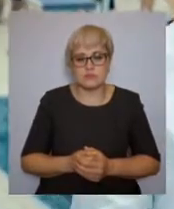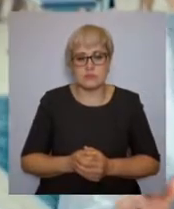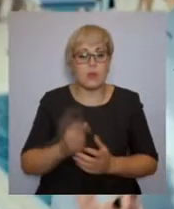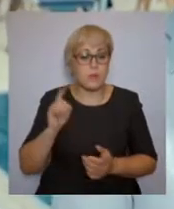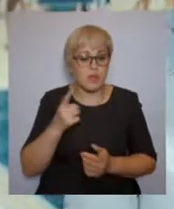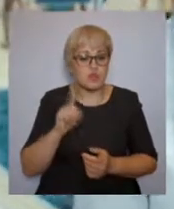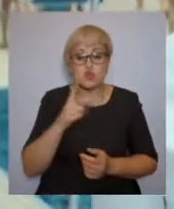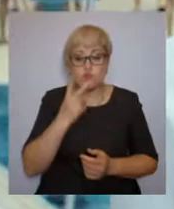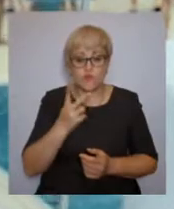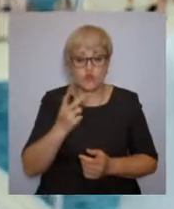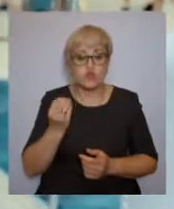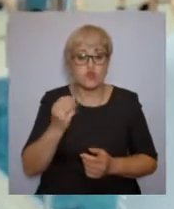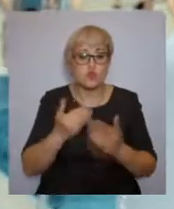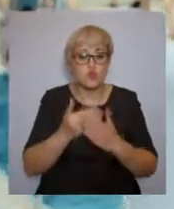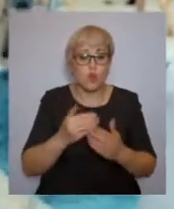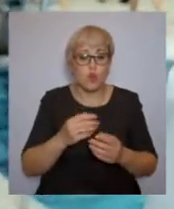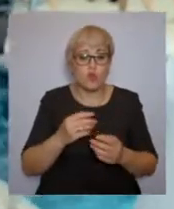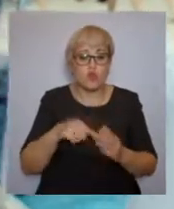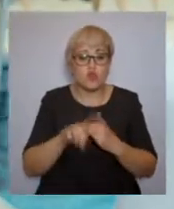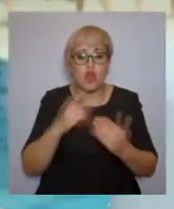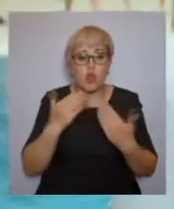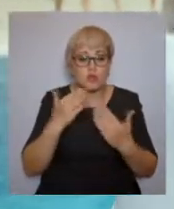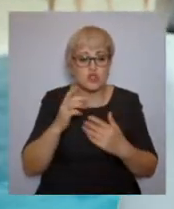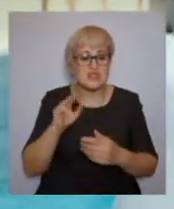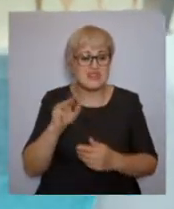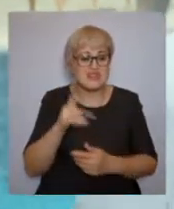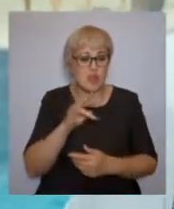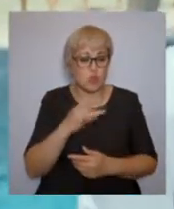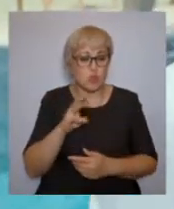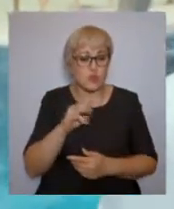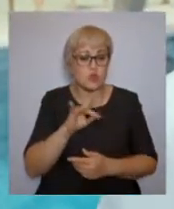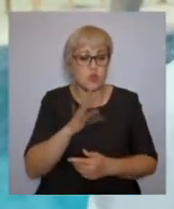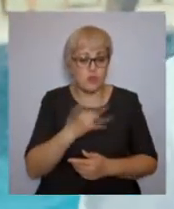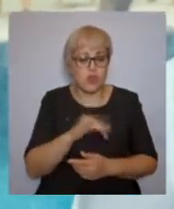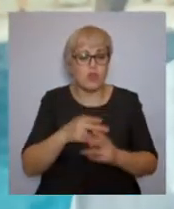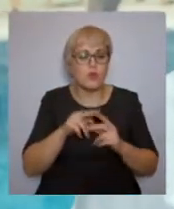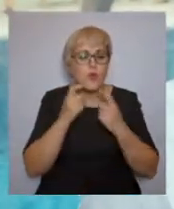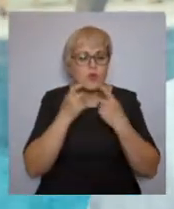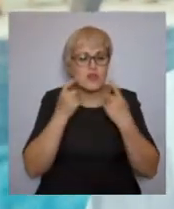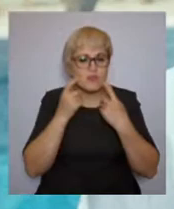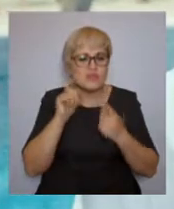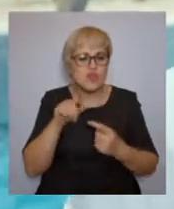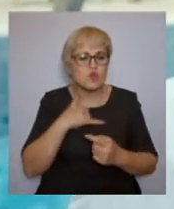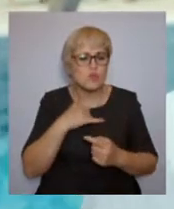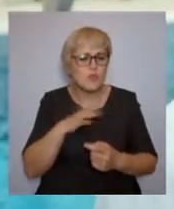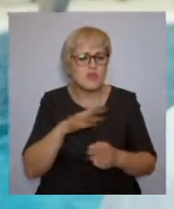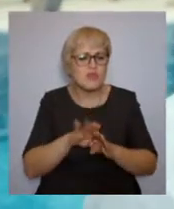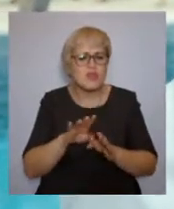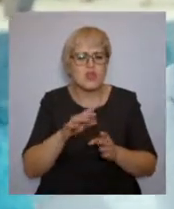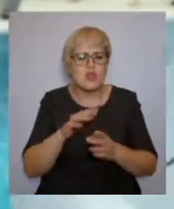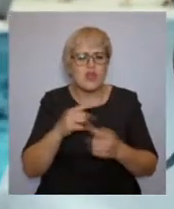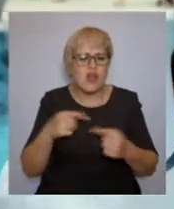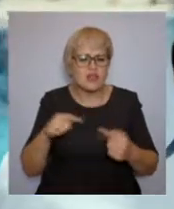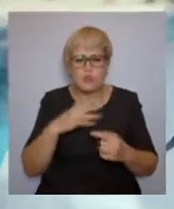первое что видишь еще до начала общения с татьяна петрова это улыбка знаете у меня было много разных героев и интервью но